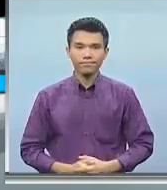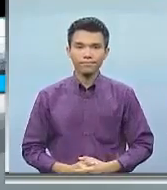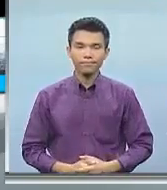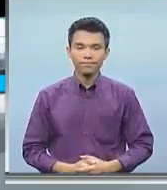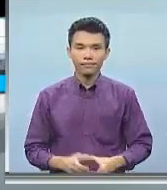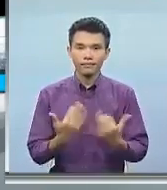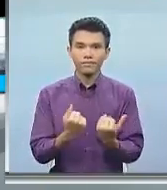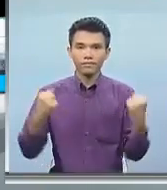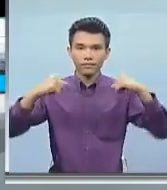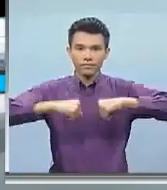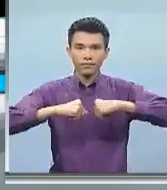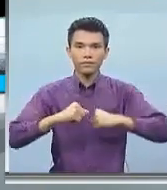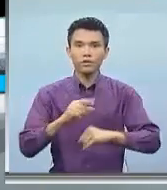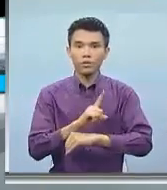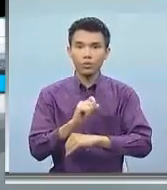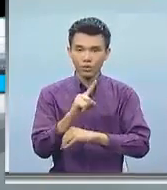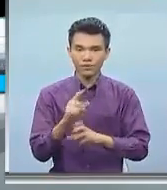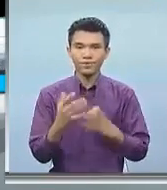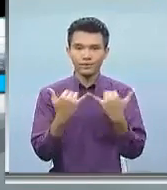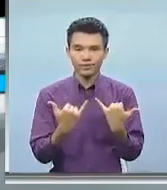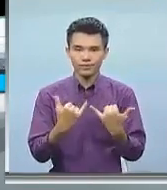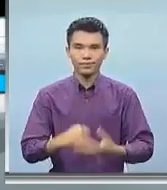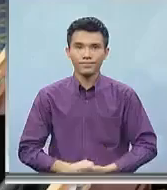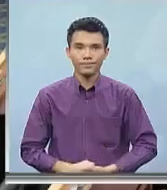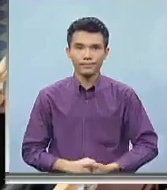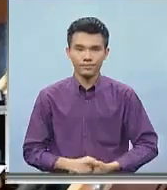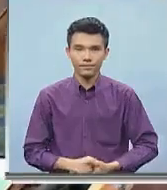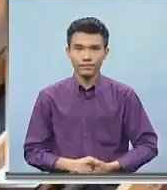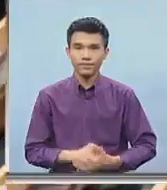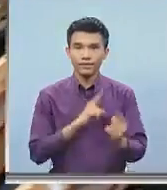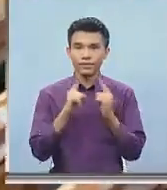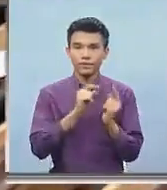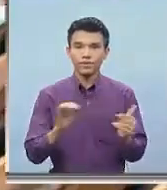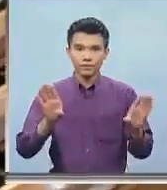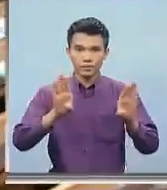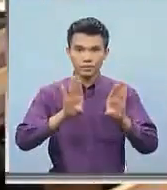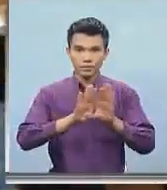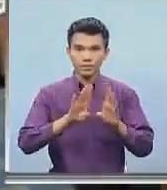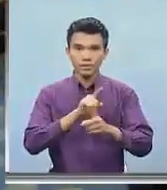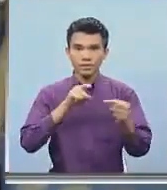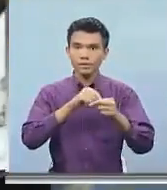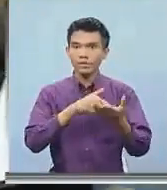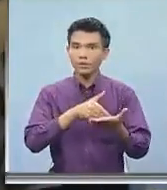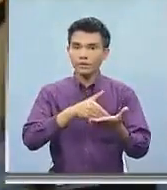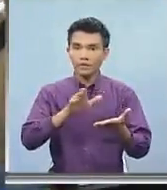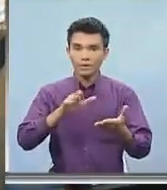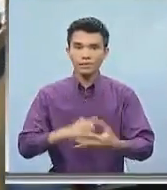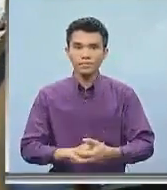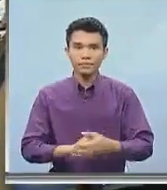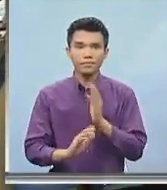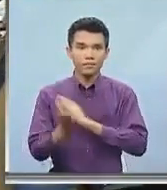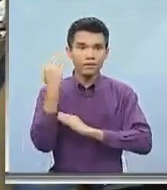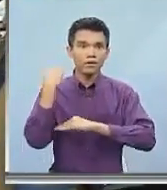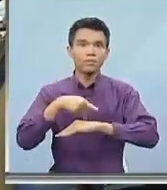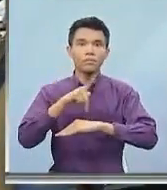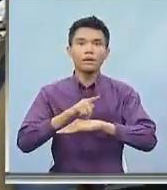มติถอดถอนหรือไม่ในวันศุกร์ที่จะถึงนี้แล้วนะคะโดยที่การแถลงปิดสำนวนด้วยวาจาคดีถอดถอนนายนิคมวัยรัชพานิชอดีตประธานวุฒิสภา